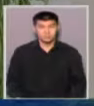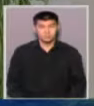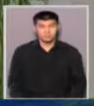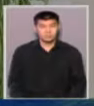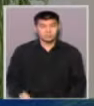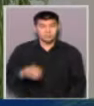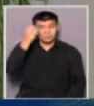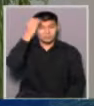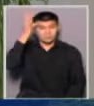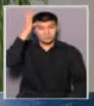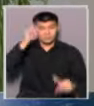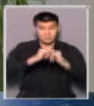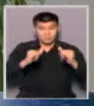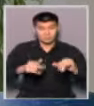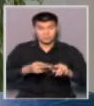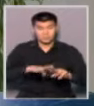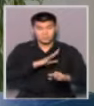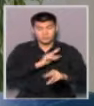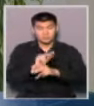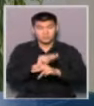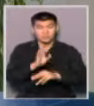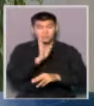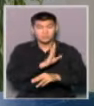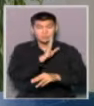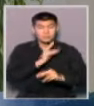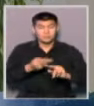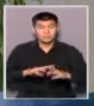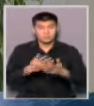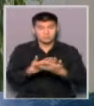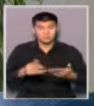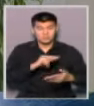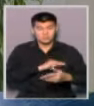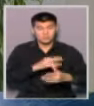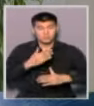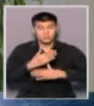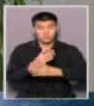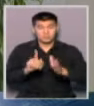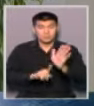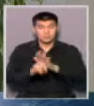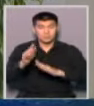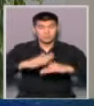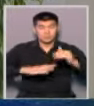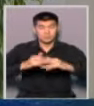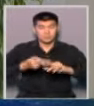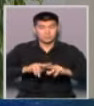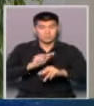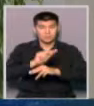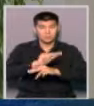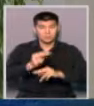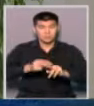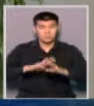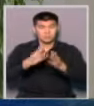Білімімізді жетілдірдік. Әйел адамымыз қолымыздан іс келеді дегенмен де соны мамандық ретінде оқытқан